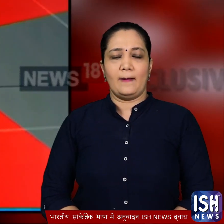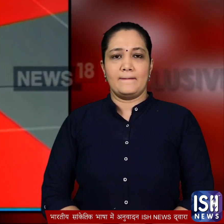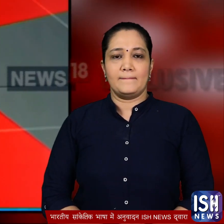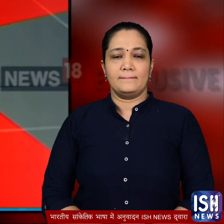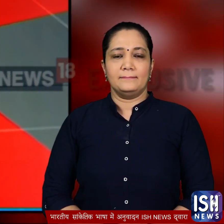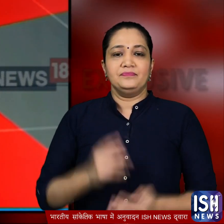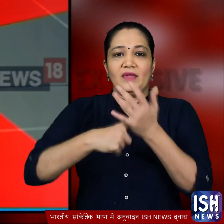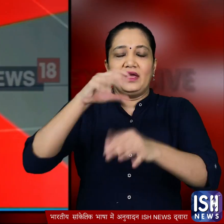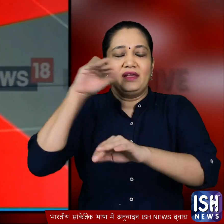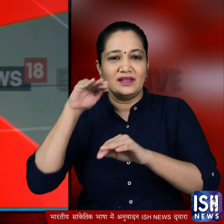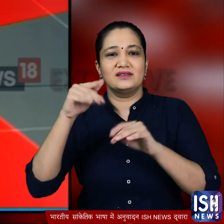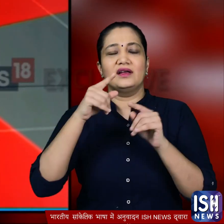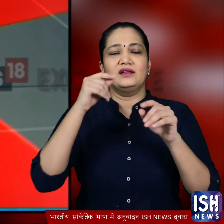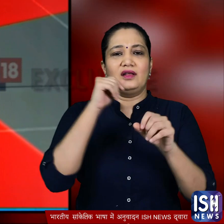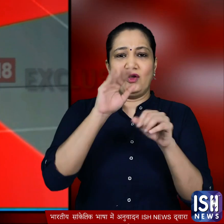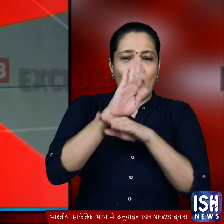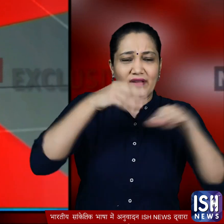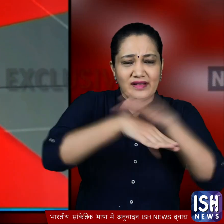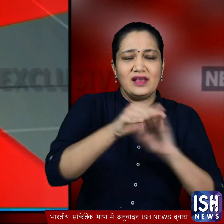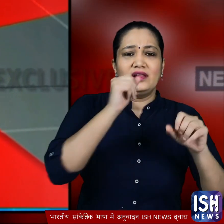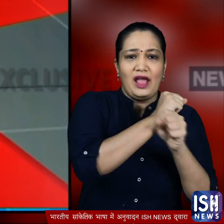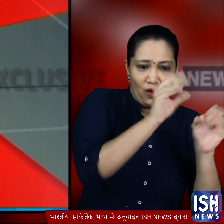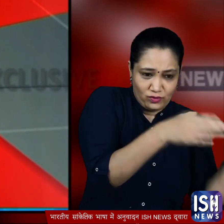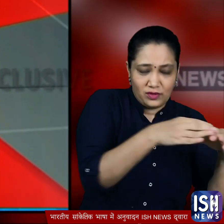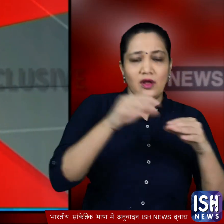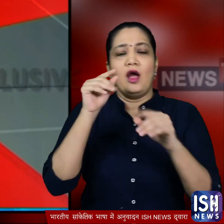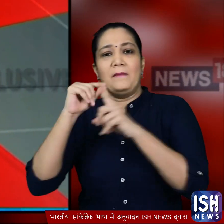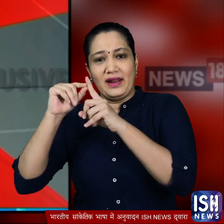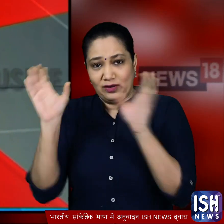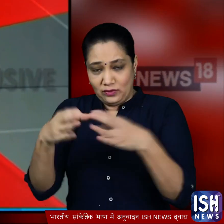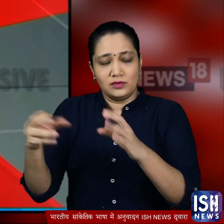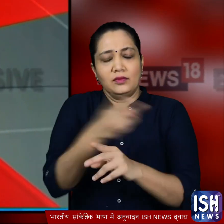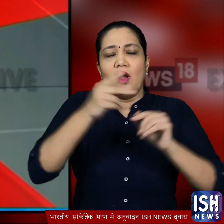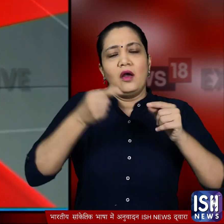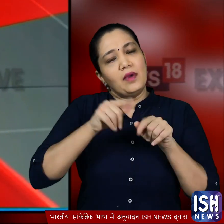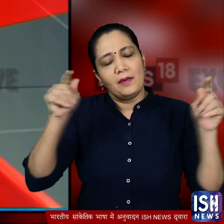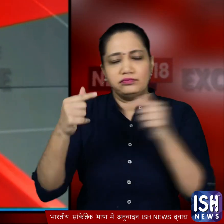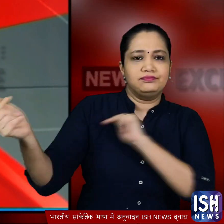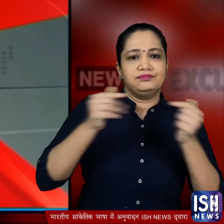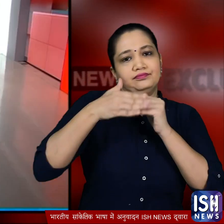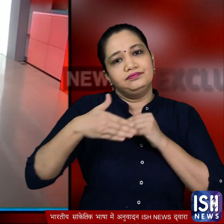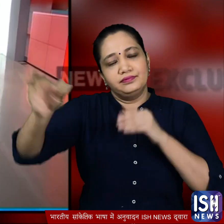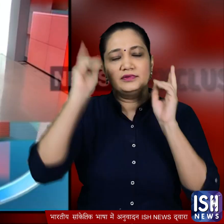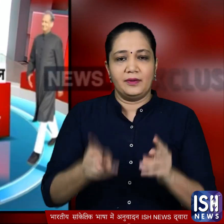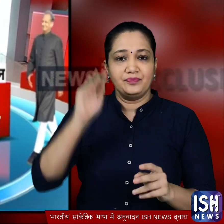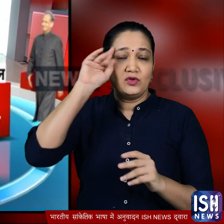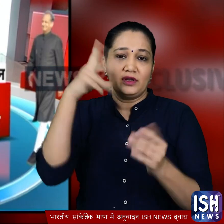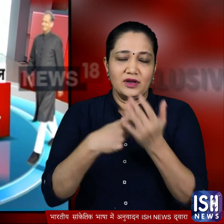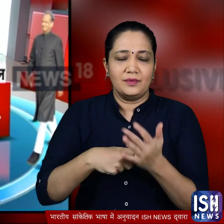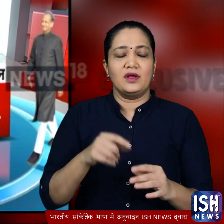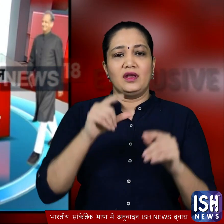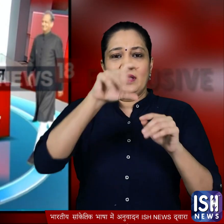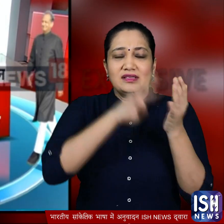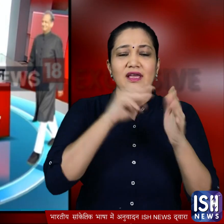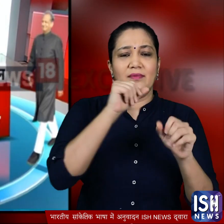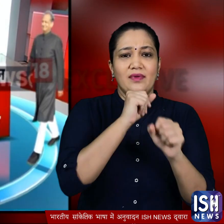कि राजस्थान कांग्रेस में गहलोत और पायलट गुट के बीच चल रहा विवाद अभी और लंबा खिंच सकता है। न्यूज़ 18 के भवानी सिंह की रिपोर्ट है कि मुख्यमंत्री अशोक गहलोत के